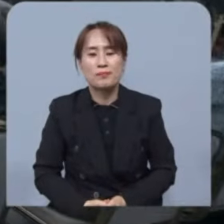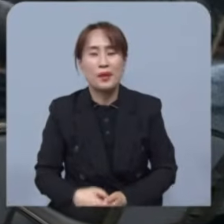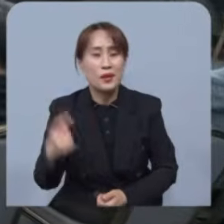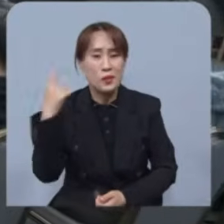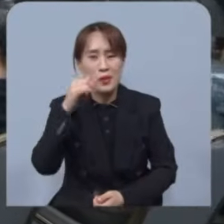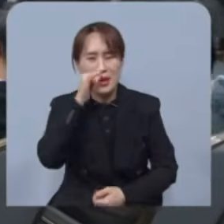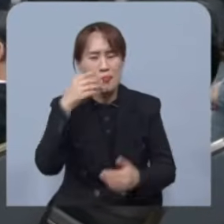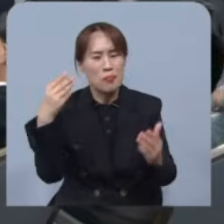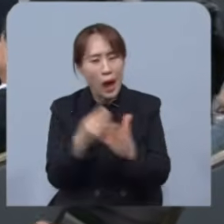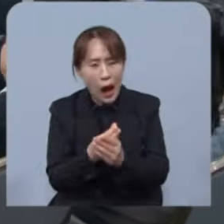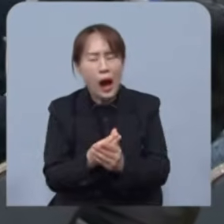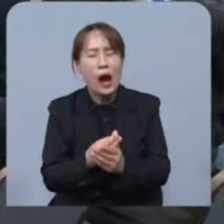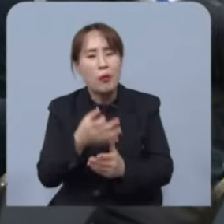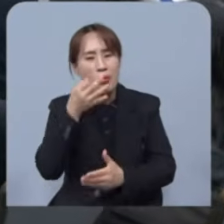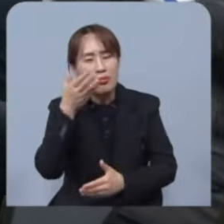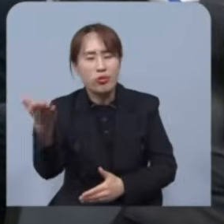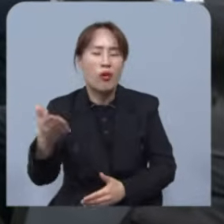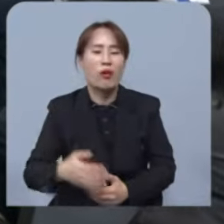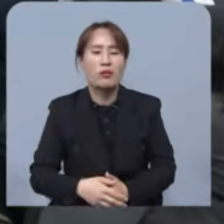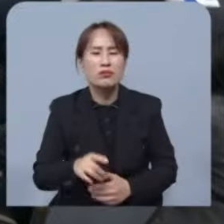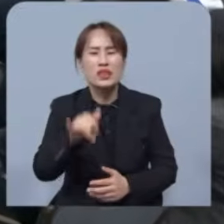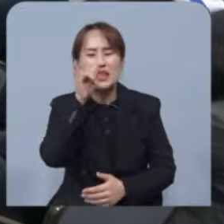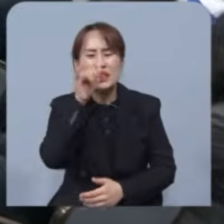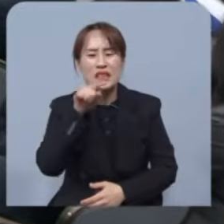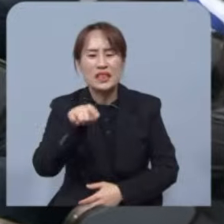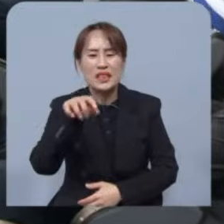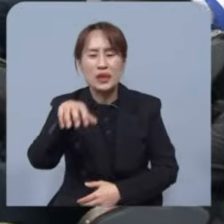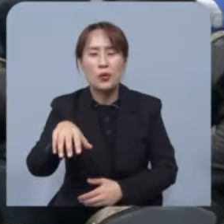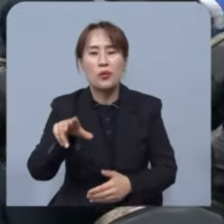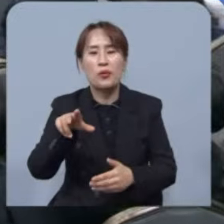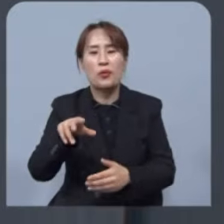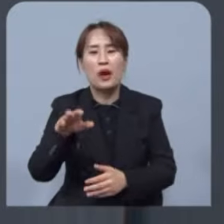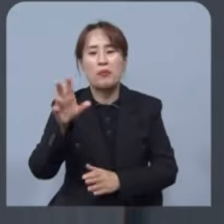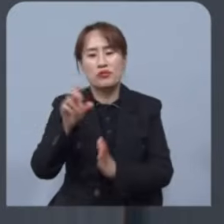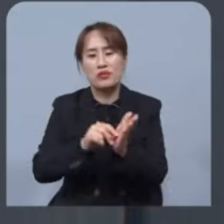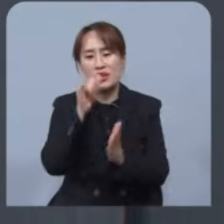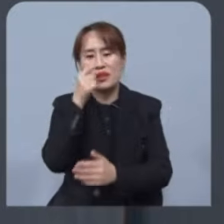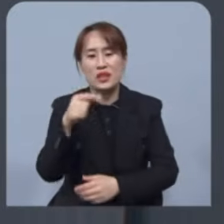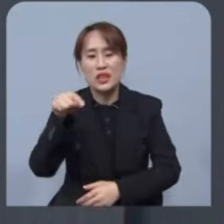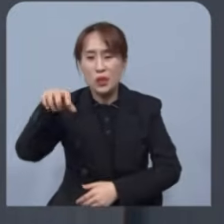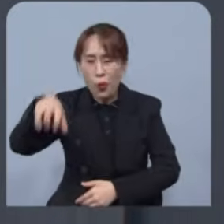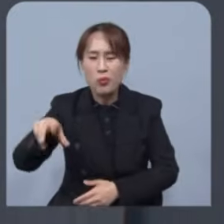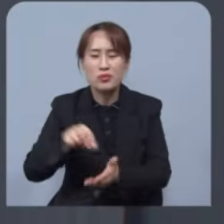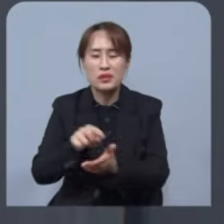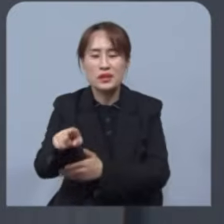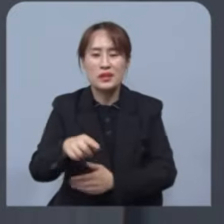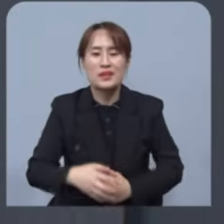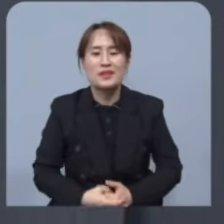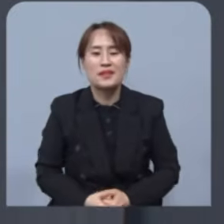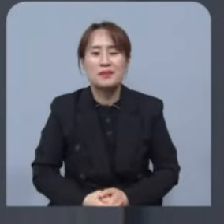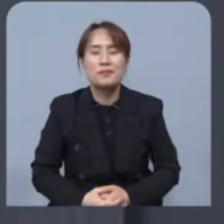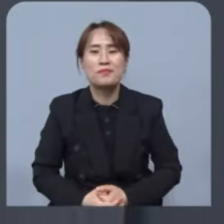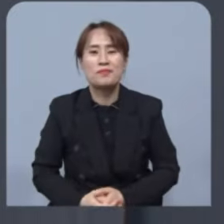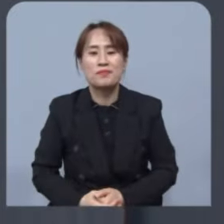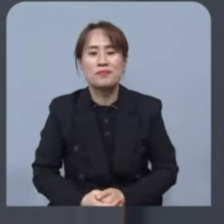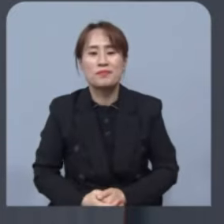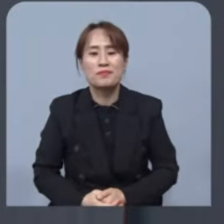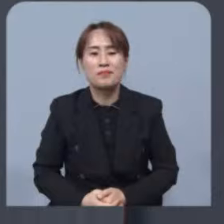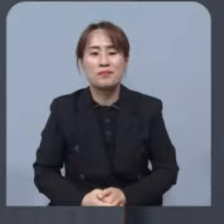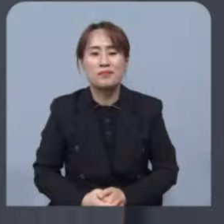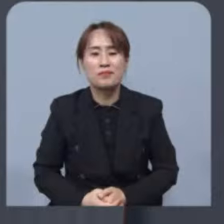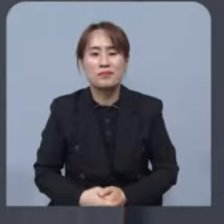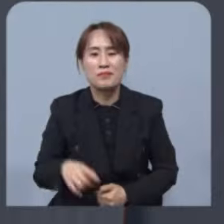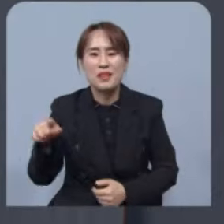음향만 있으면 완벽했는데 그죠? 원래 있는데 지금 여기에 착오인 것 같습니다. 그래요? 확인해 보겠습니다.